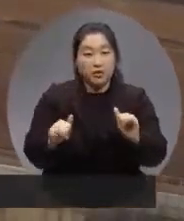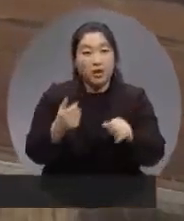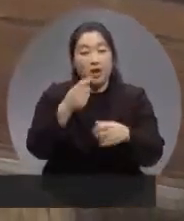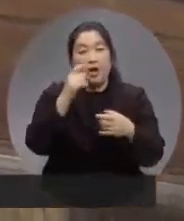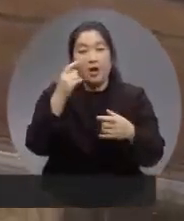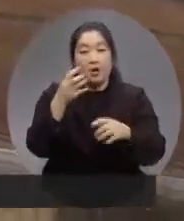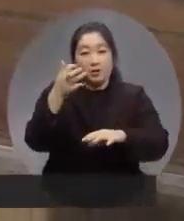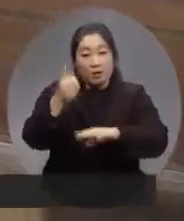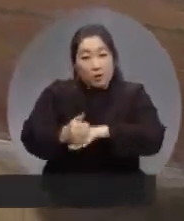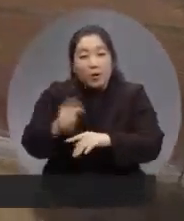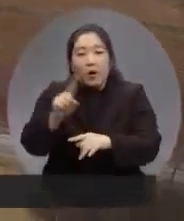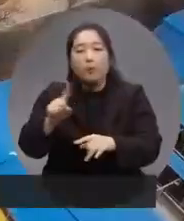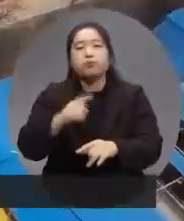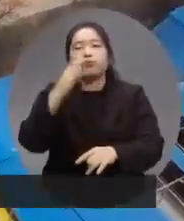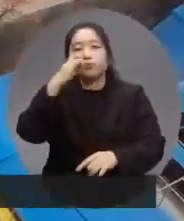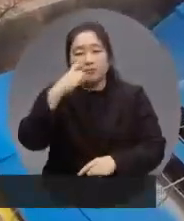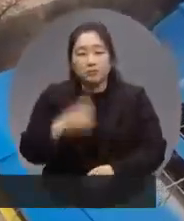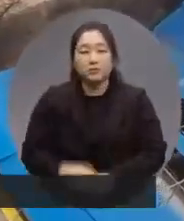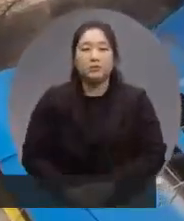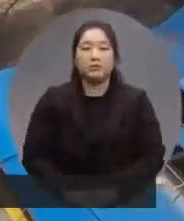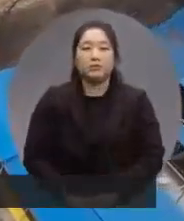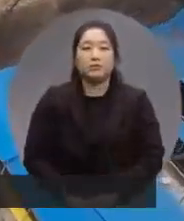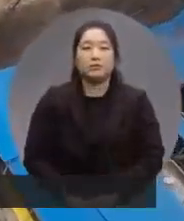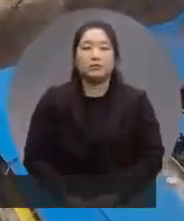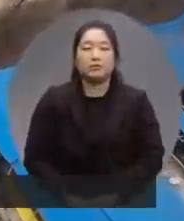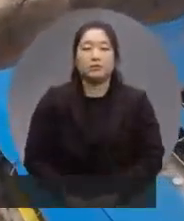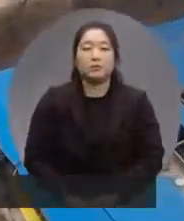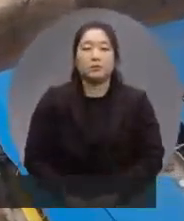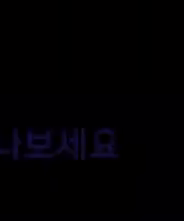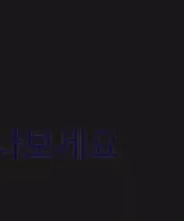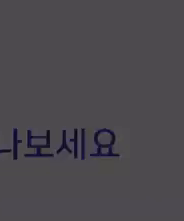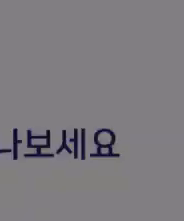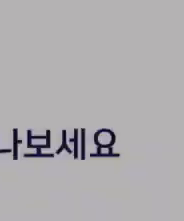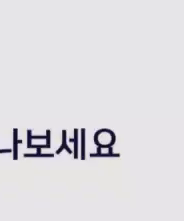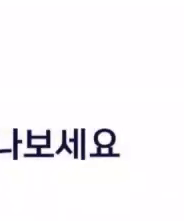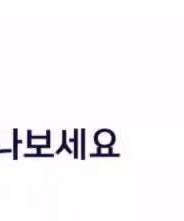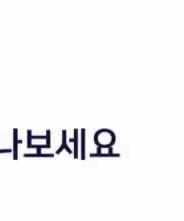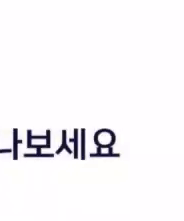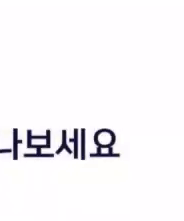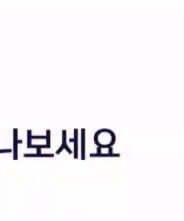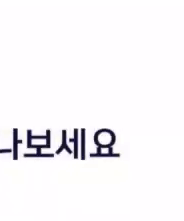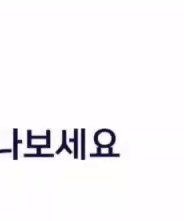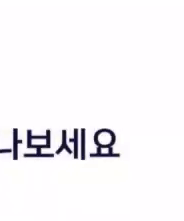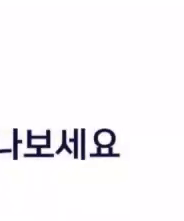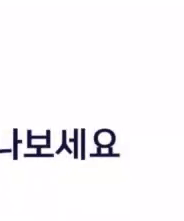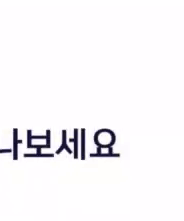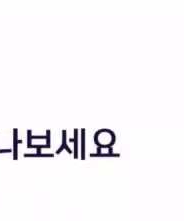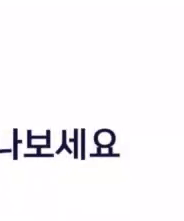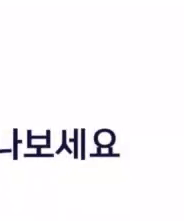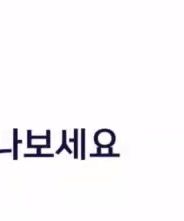이목이 집중되고 있습니다. MBC 뉴스 정재영입니다.